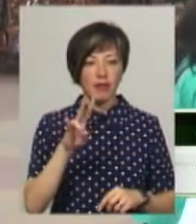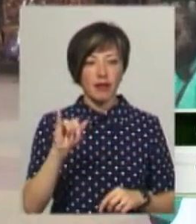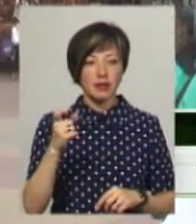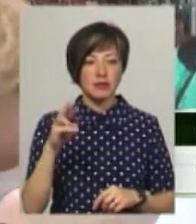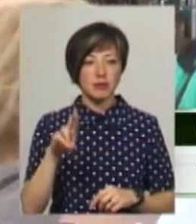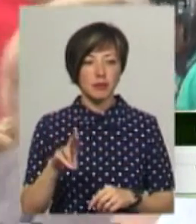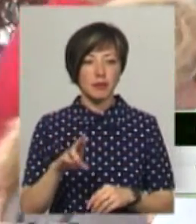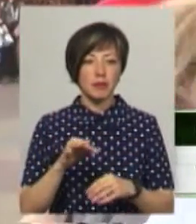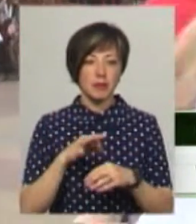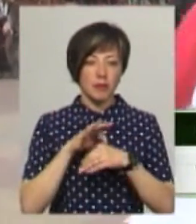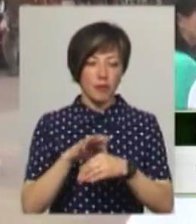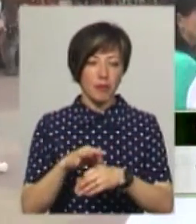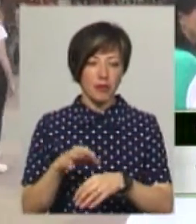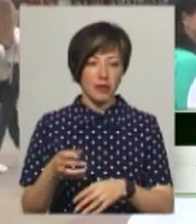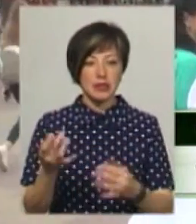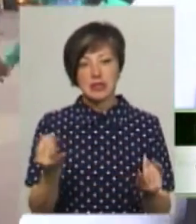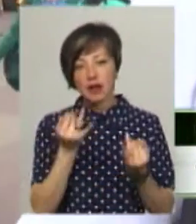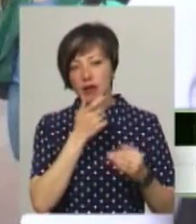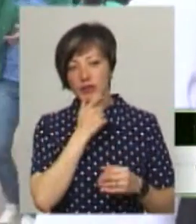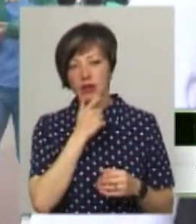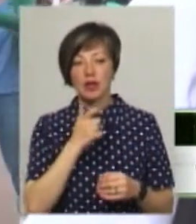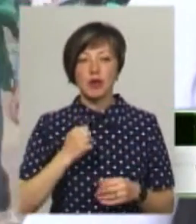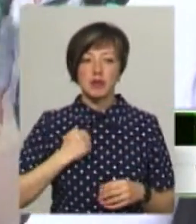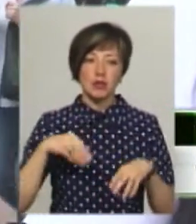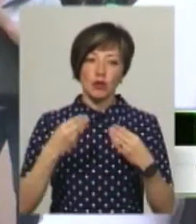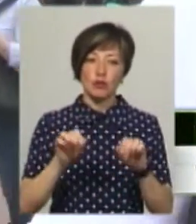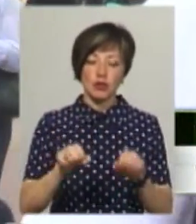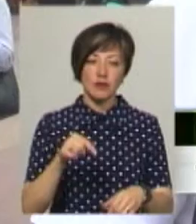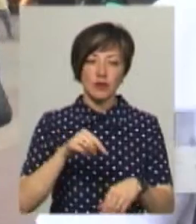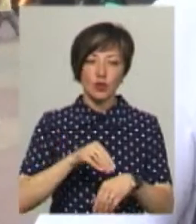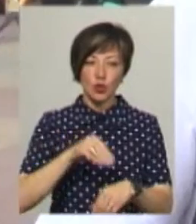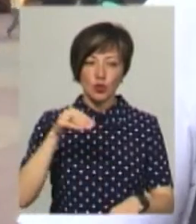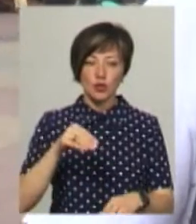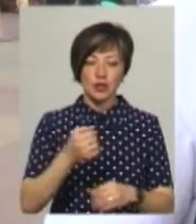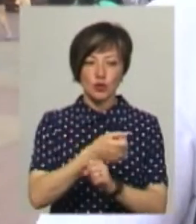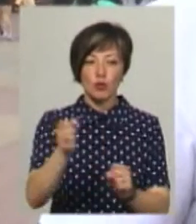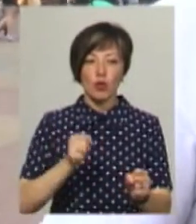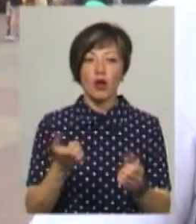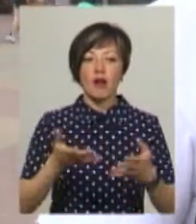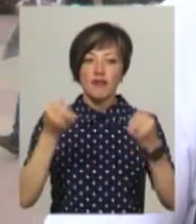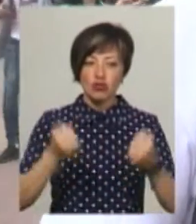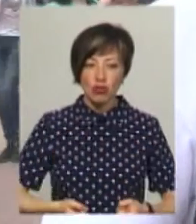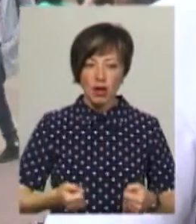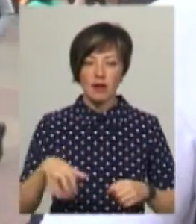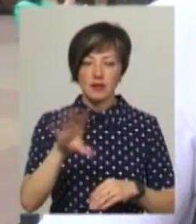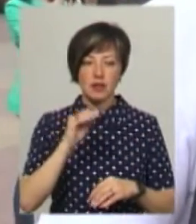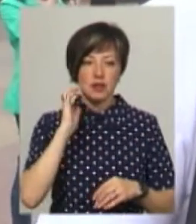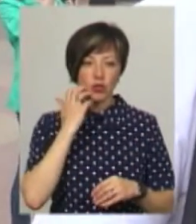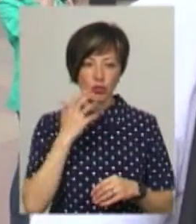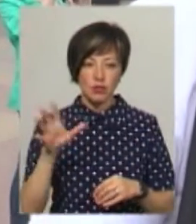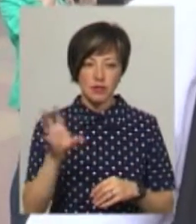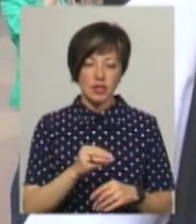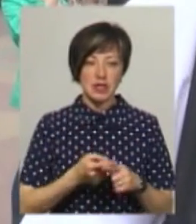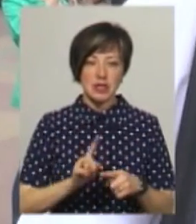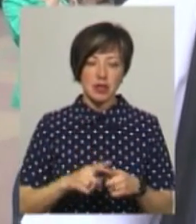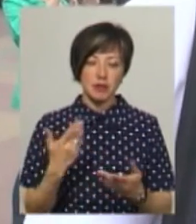їх провели. Їм це дуже цікаво. Бійці дають можливість їм доторкнутися до зброї, яка вона важка, як це все серйозно.